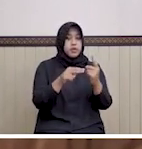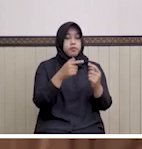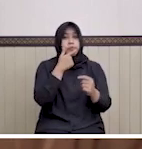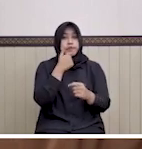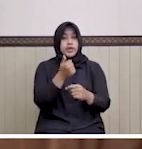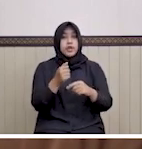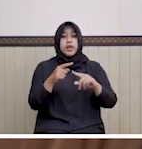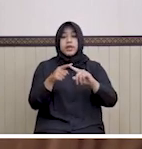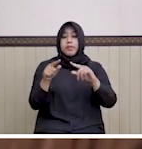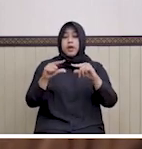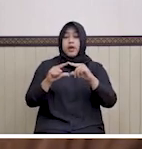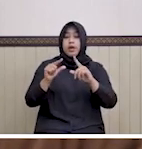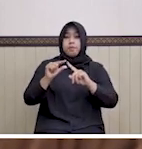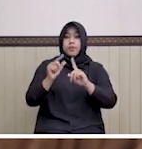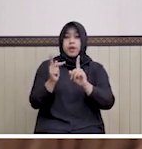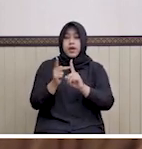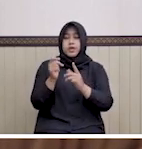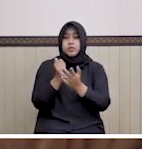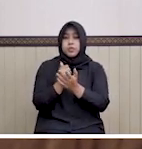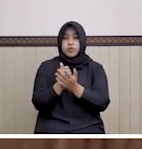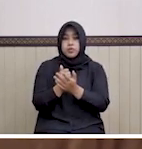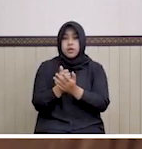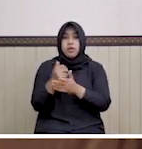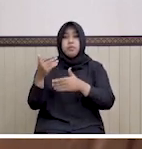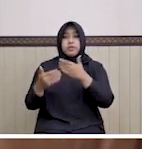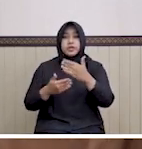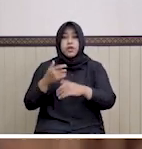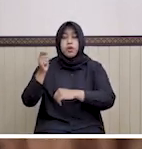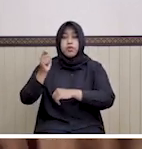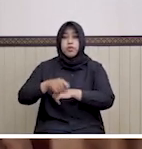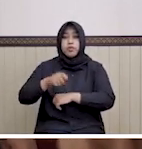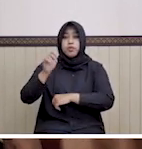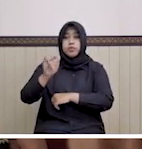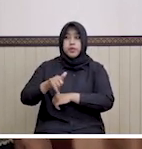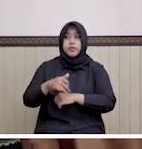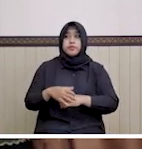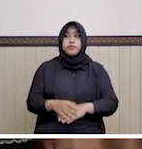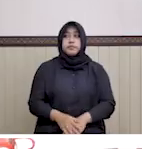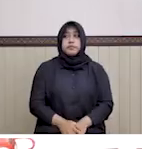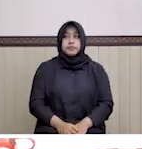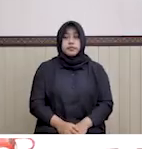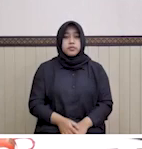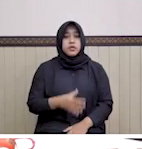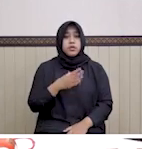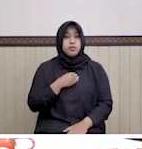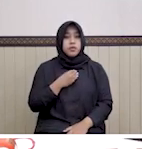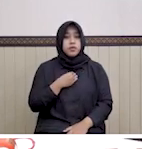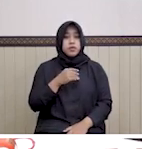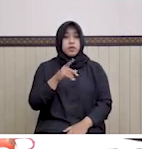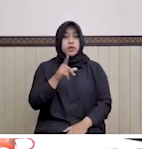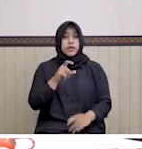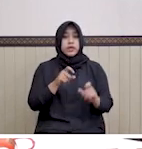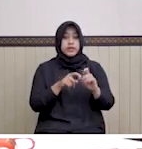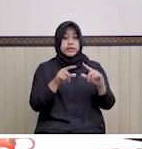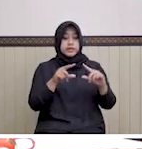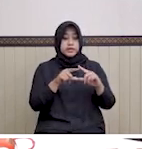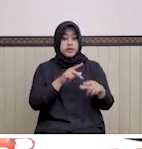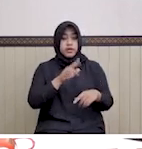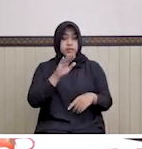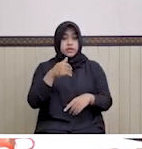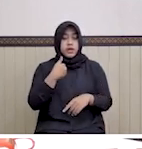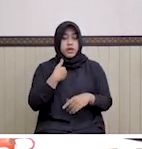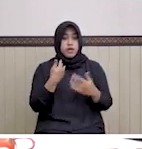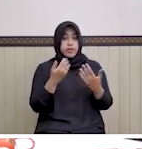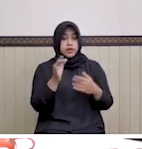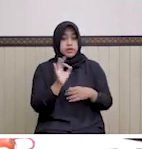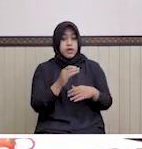penting tapi HP itu sebenarnya adikan menjalankan hukum nah menurut Mbak Lisa kita masih ada